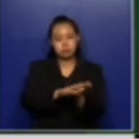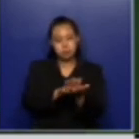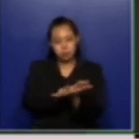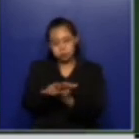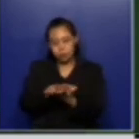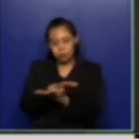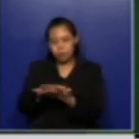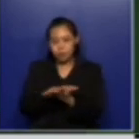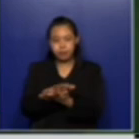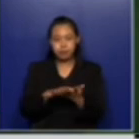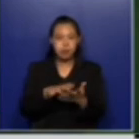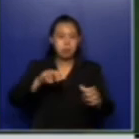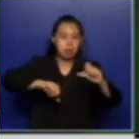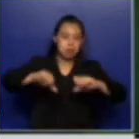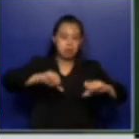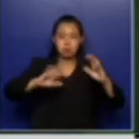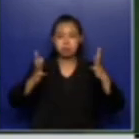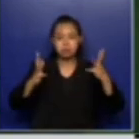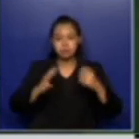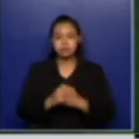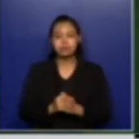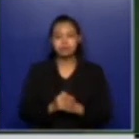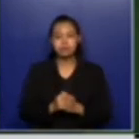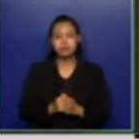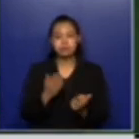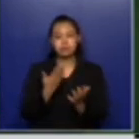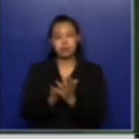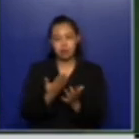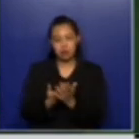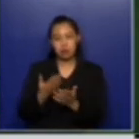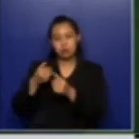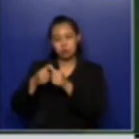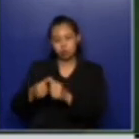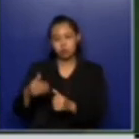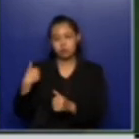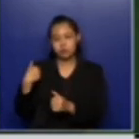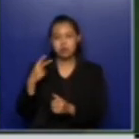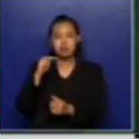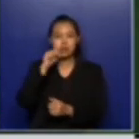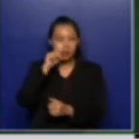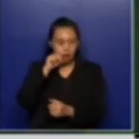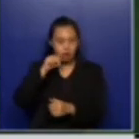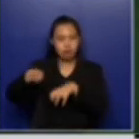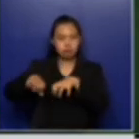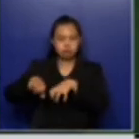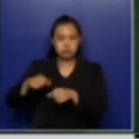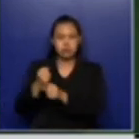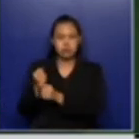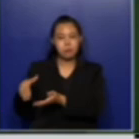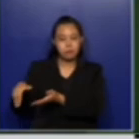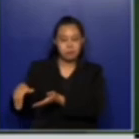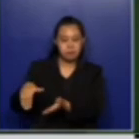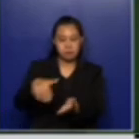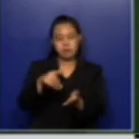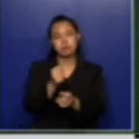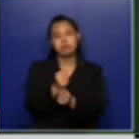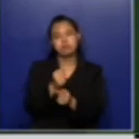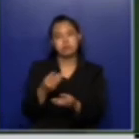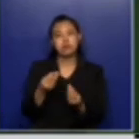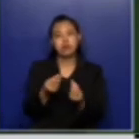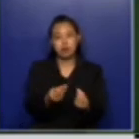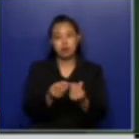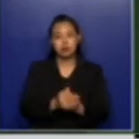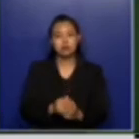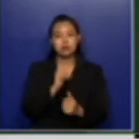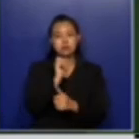จากสารเคมีแล้วเนี่ยเงินที่เหลือส่วนหนึ่งเอาไปจัดทำระบบชลประทานให้กับ เกษตรกรเราจะสามารถจ้าง